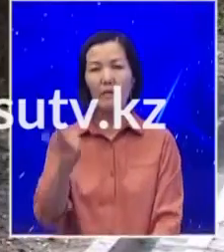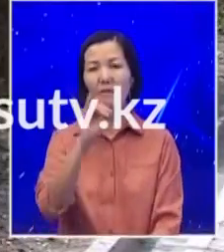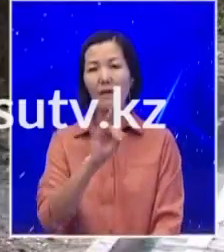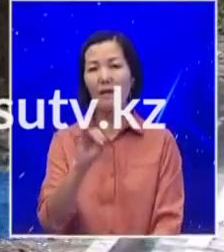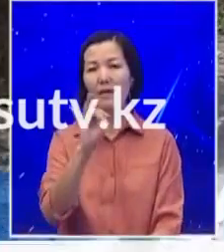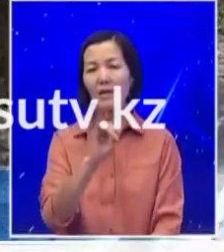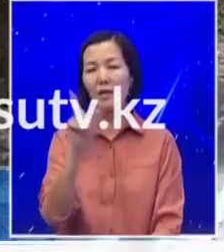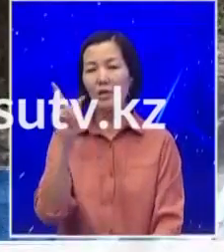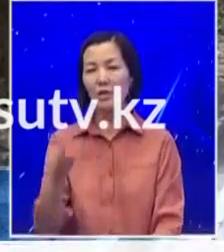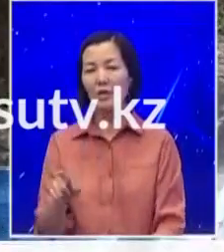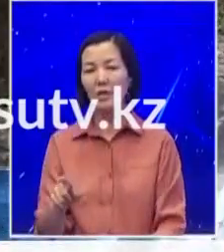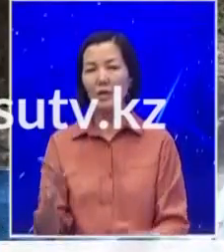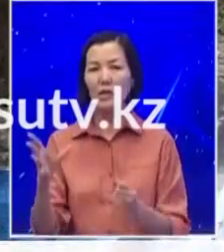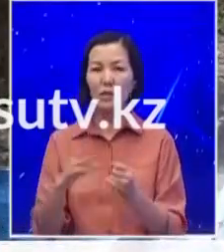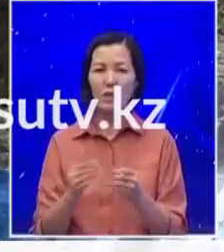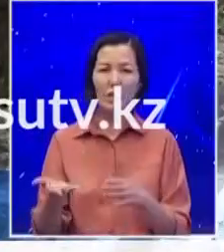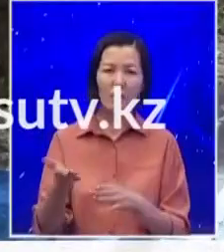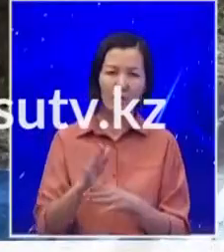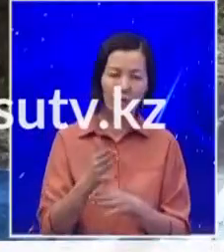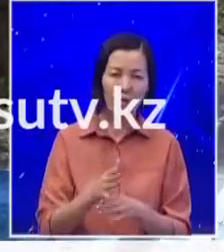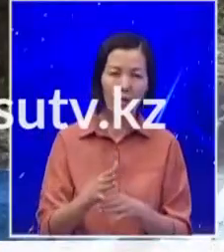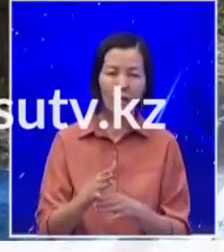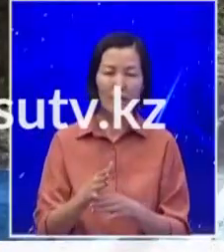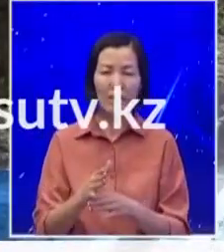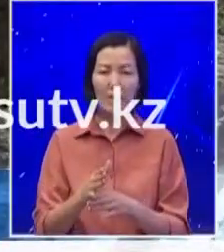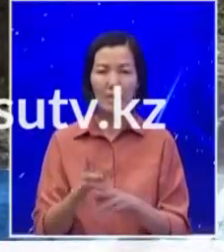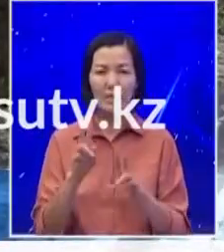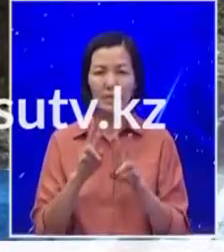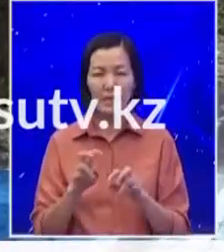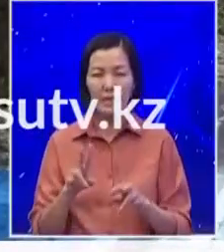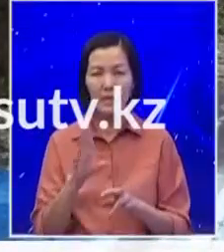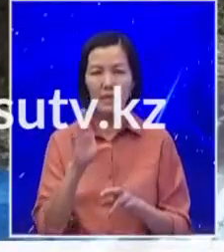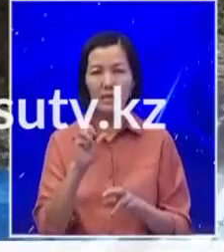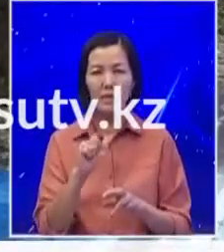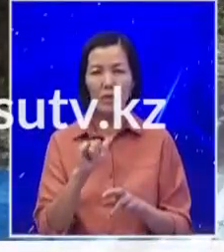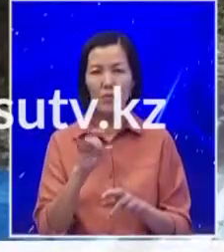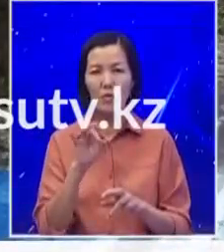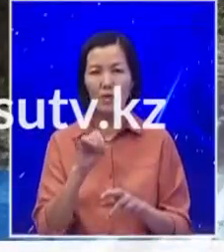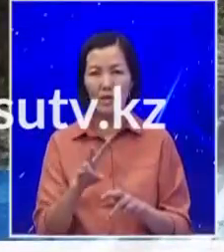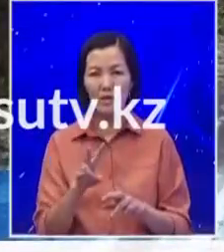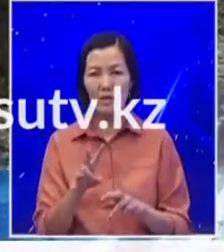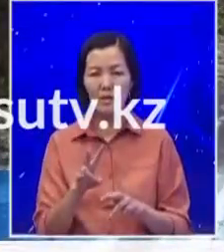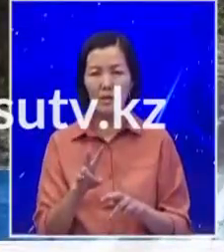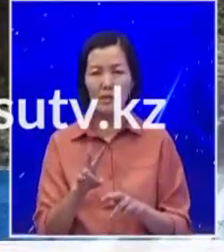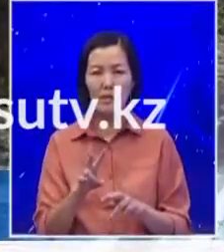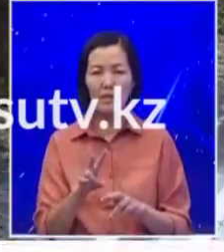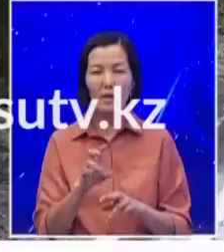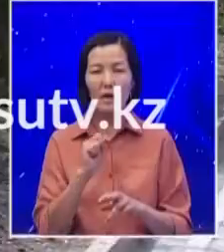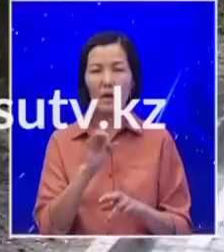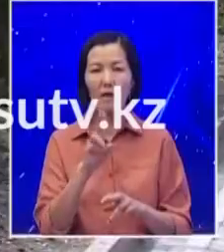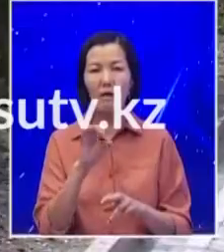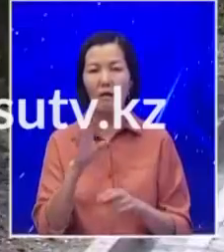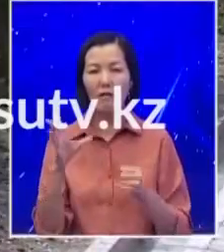тарихи археологиялық еңбектерді көп зерттеді. Мынау Сауран, сонан кейін мына Арқалық